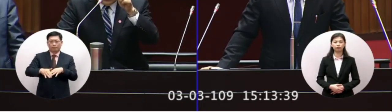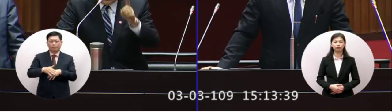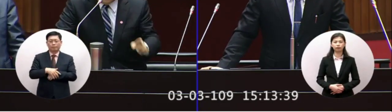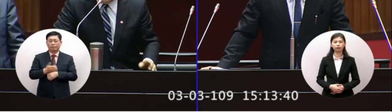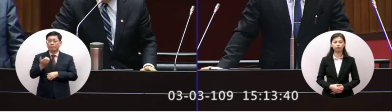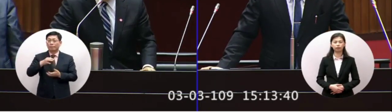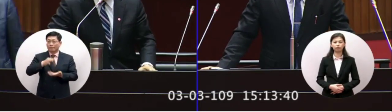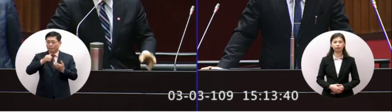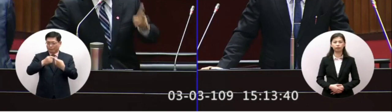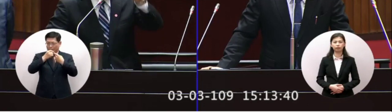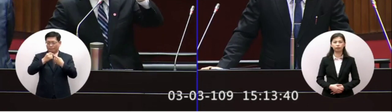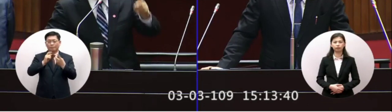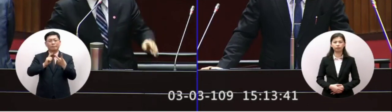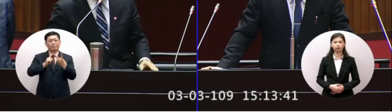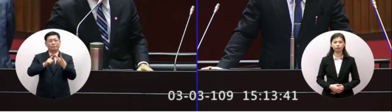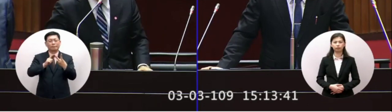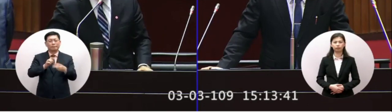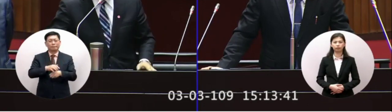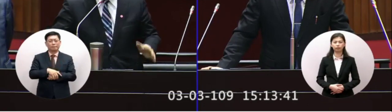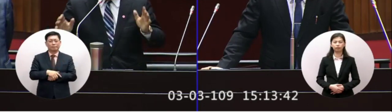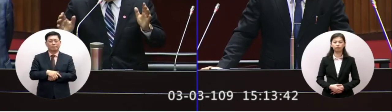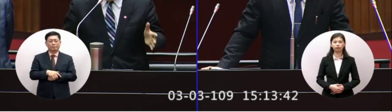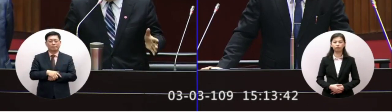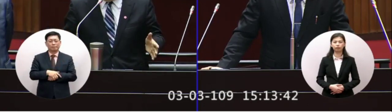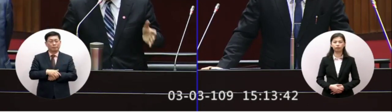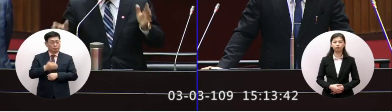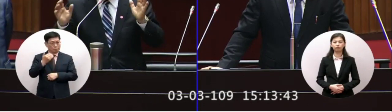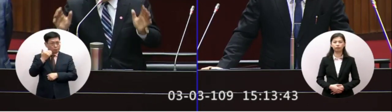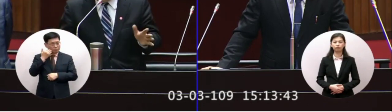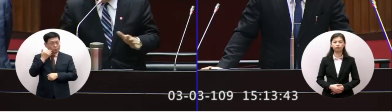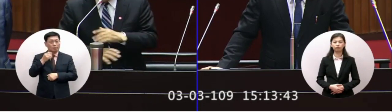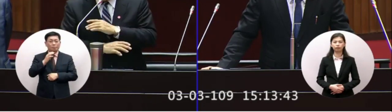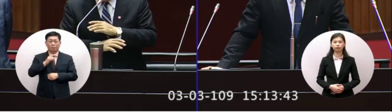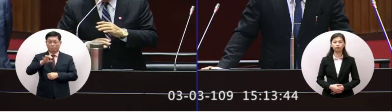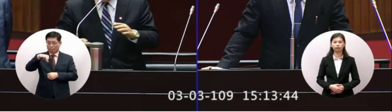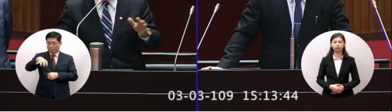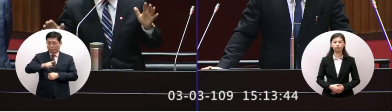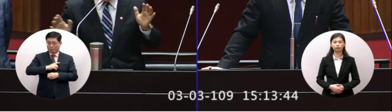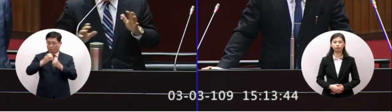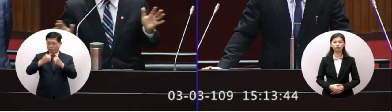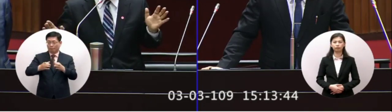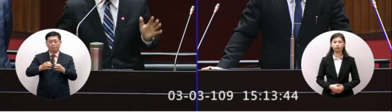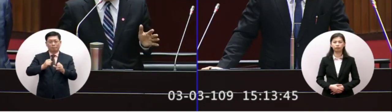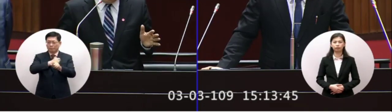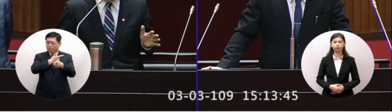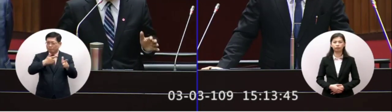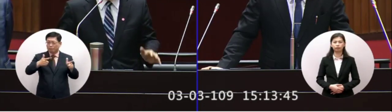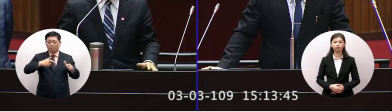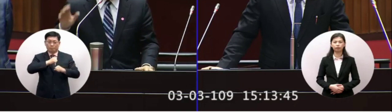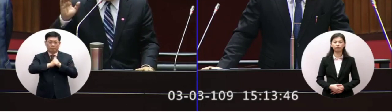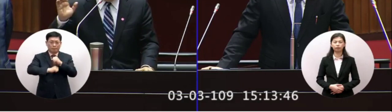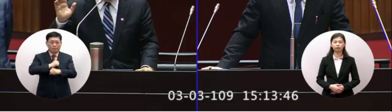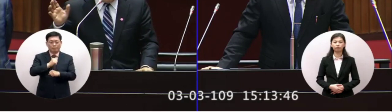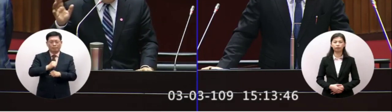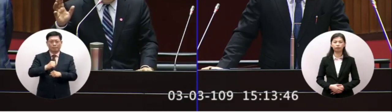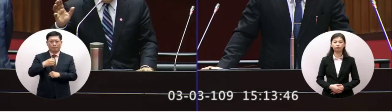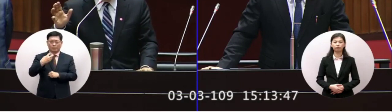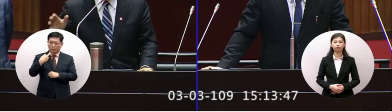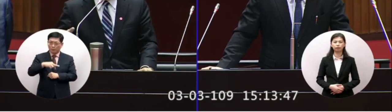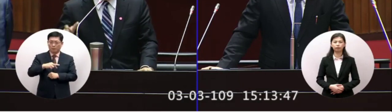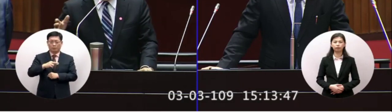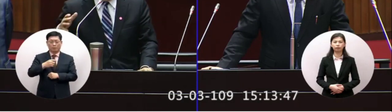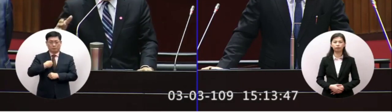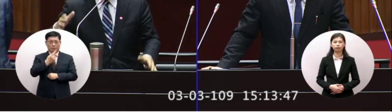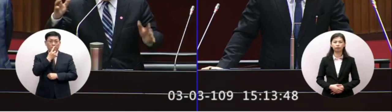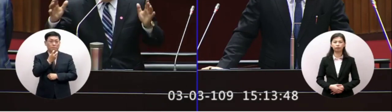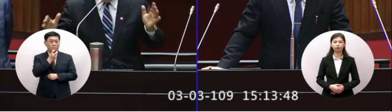刚才举的第一个部分。第二个部分是对于地方所办的各种活动，甚至于中